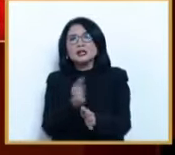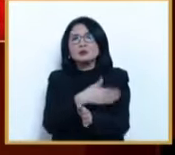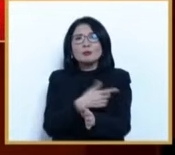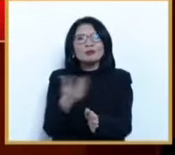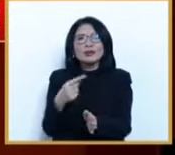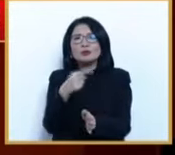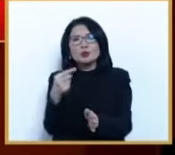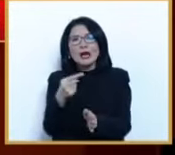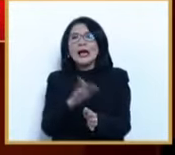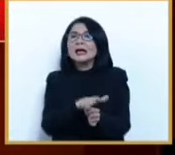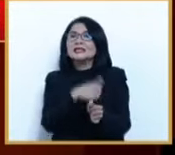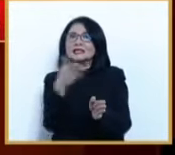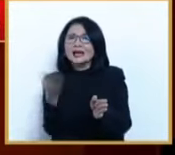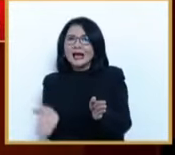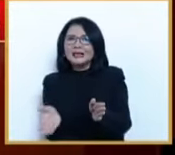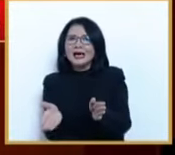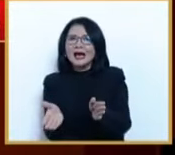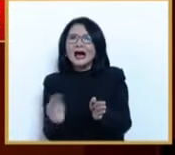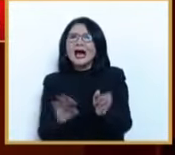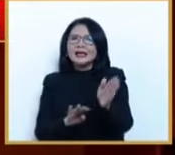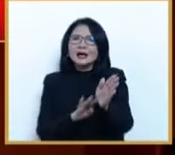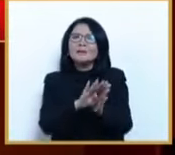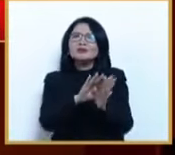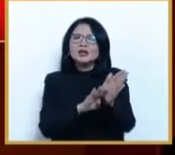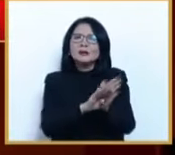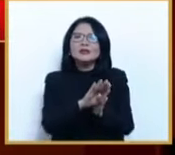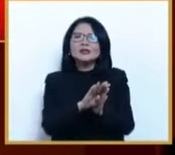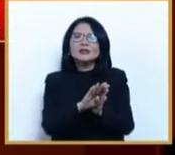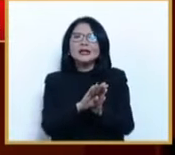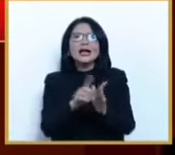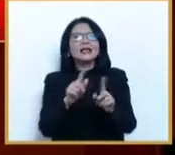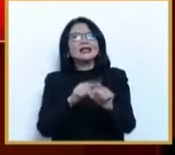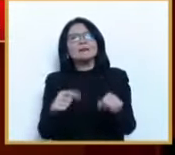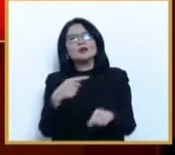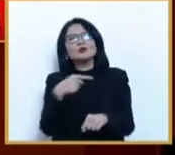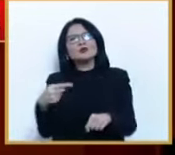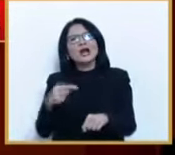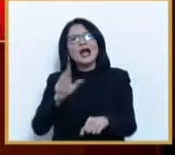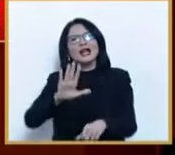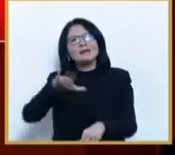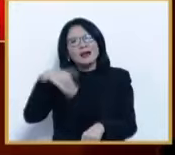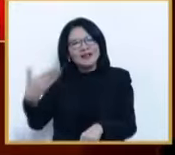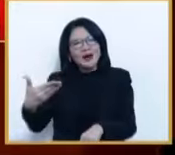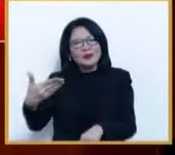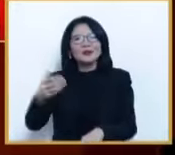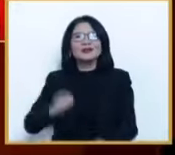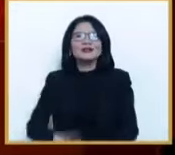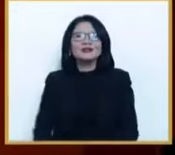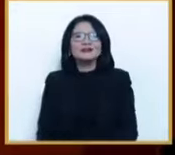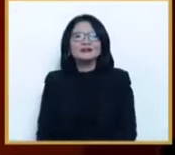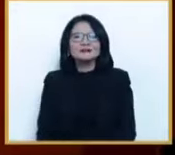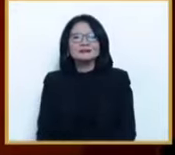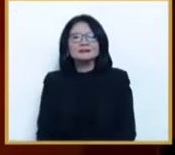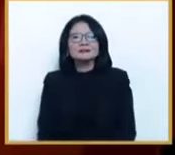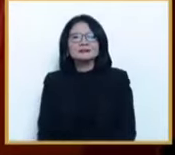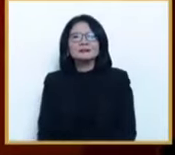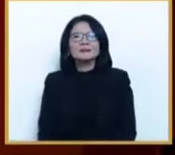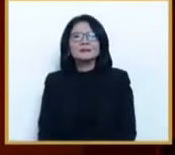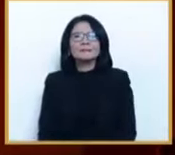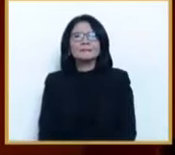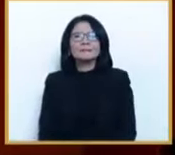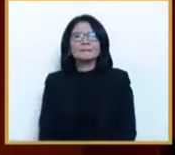setelah nya ada progres-progres yang baik tapi tidak cukup 5 tahun butuh pemimpin-pemimpin selanjut mohon maaf waktunya sudah habis